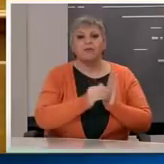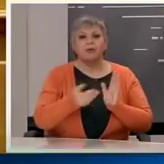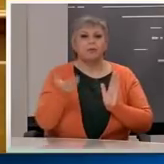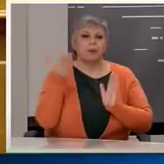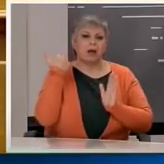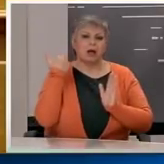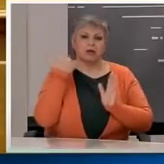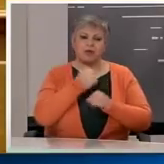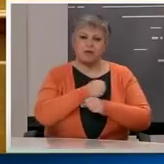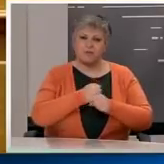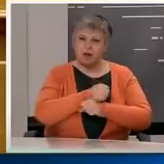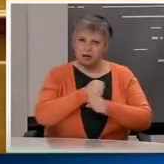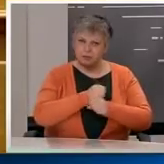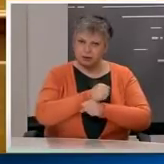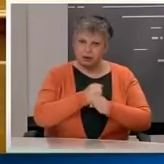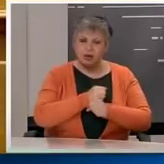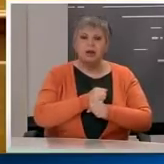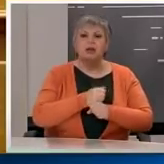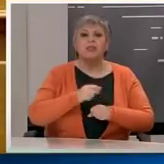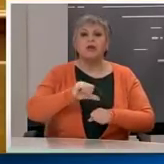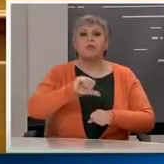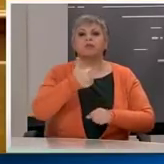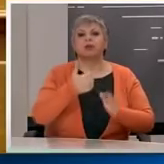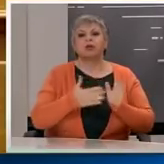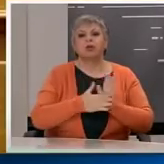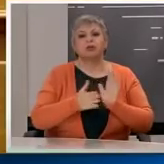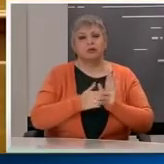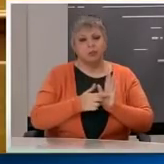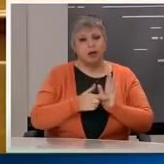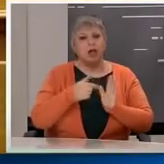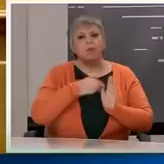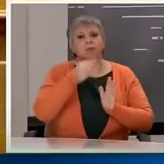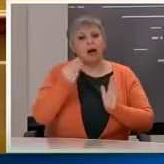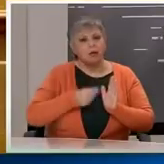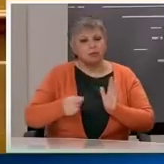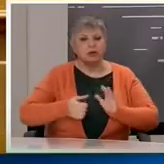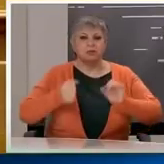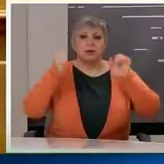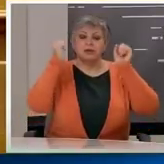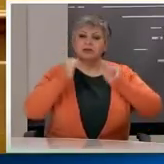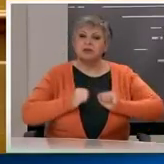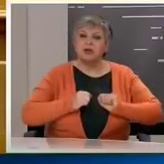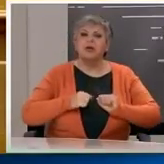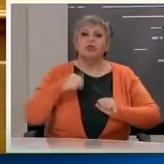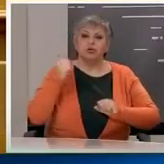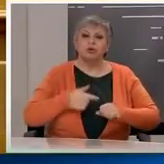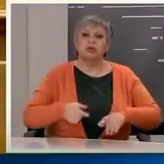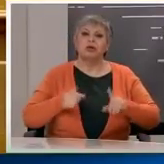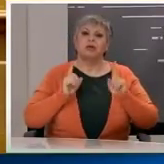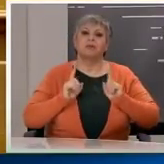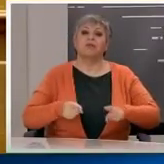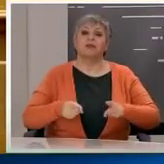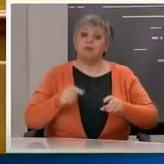ακριβότερα πρωτότυπα και άρα θα επιβάρυνε και τη συνολική δαπάνη και την τσέπη των ασφαλισμένων, τότε